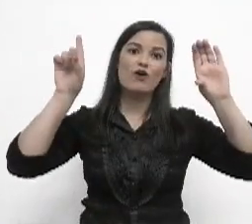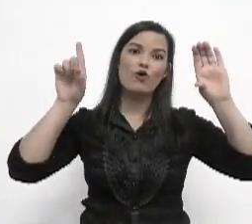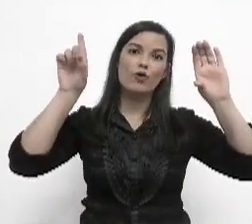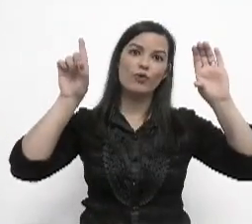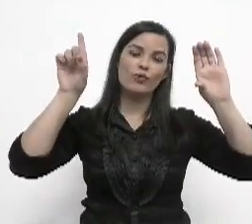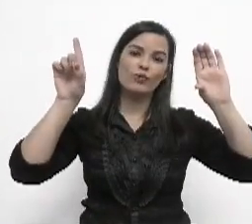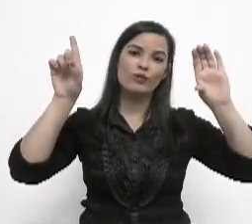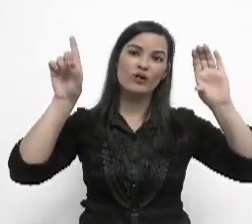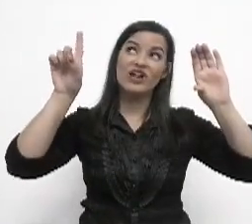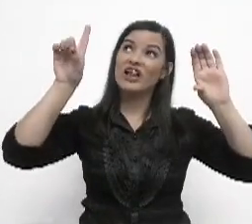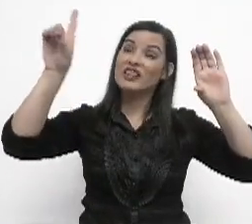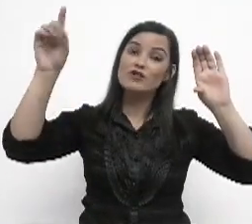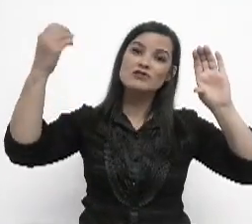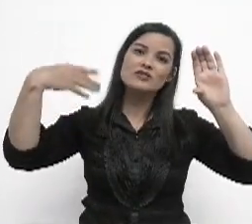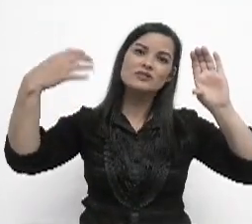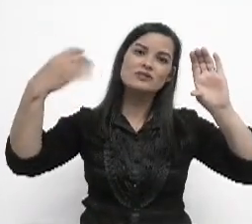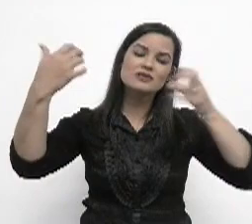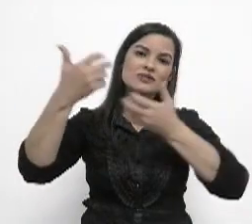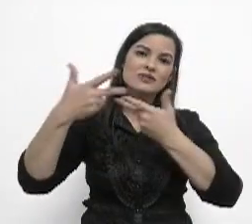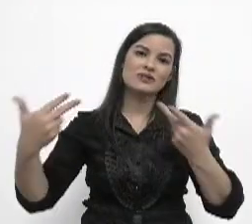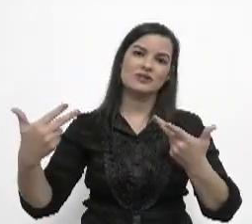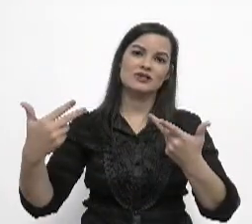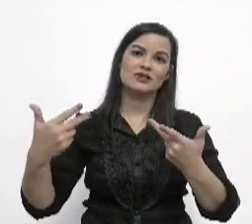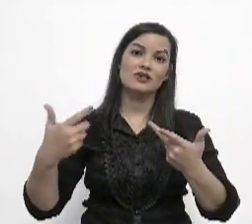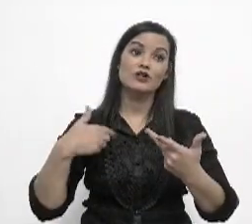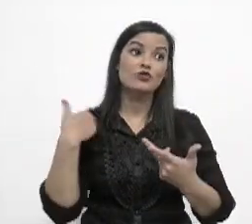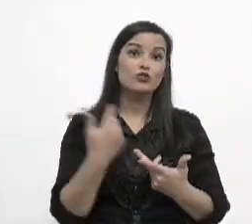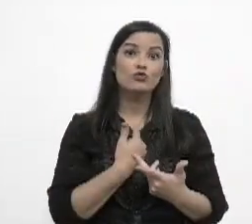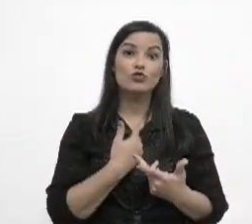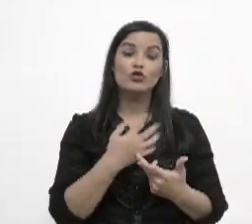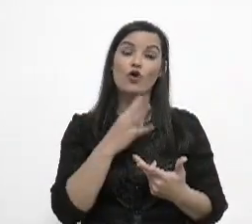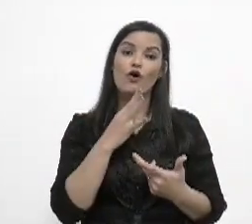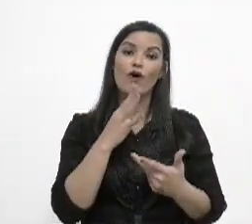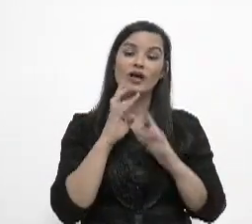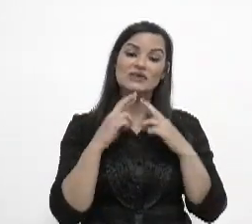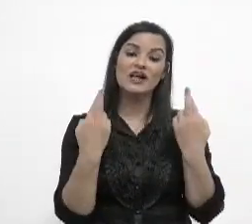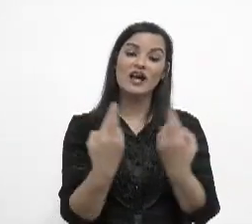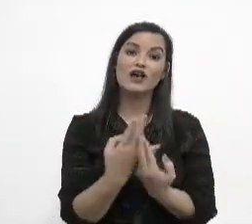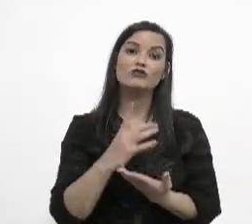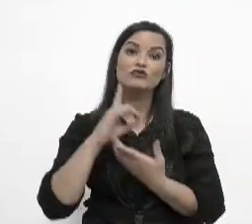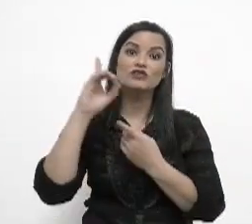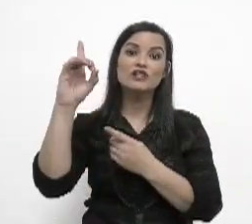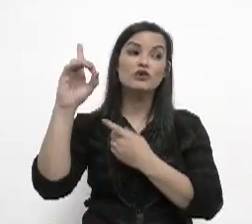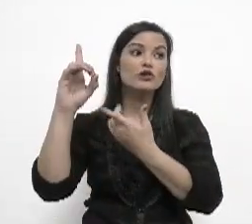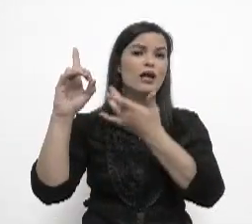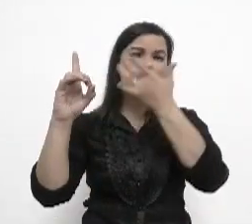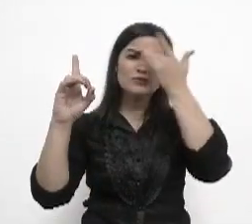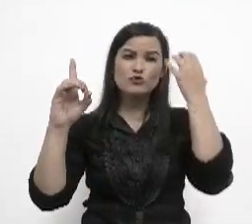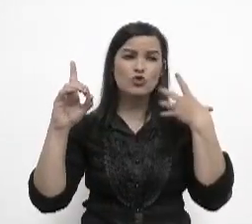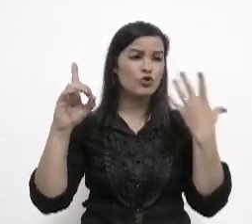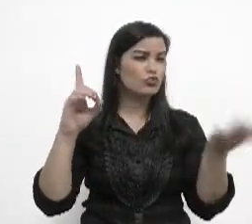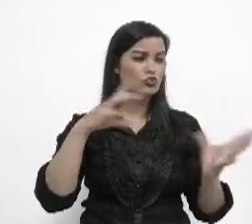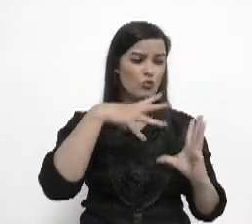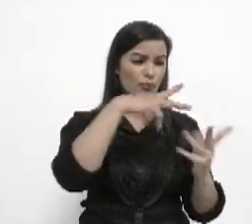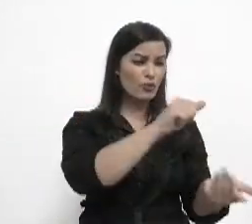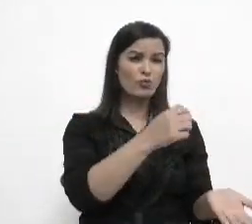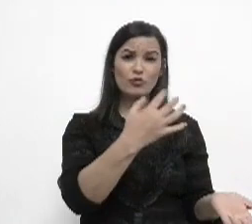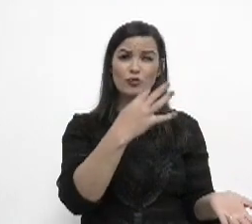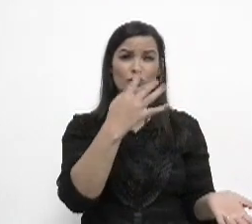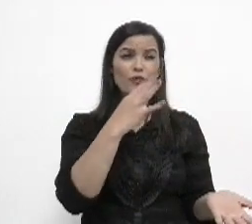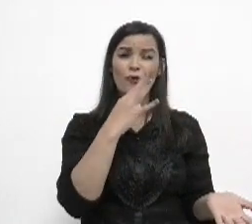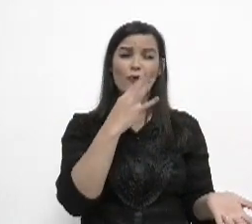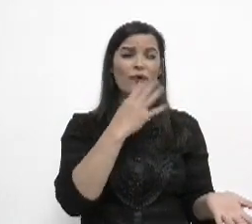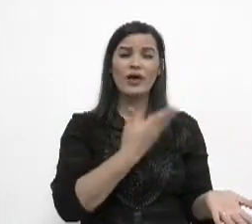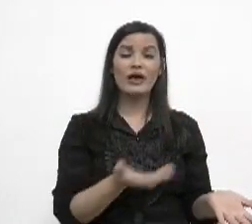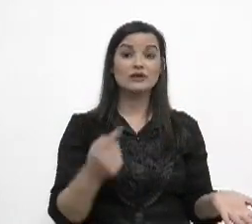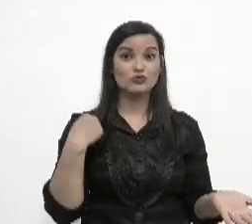그 천국을 보는 사람이 바로 Vemos o 우리들입니다. reino de Deus que as pessoas não conseguem enxergar, mas nós a enxergamos. 세상이 보지 못하는 하늘의